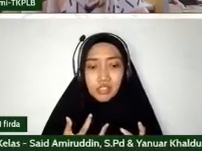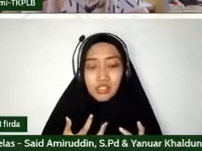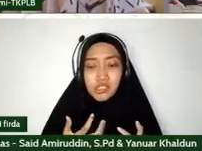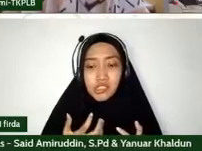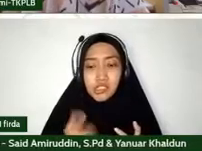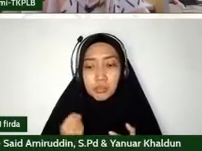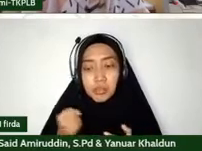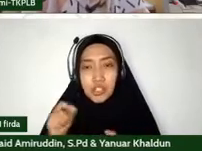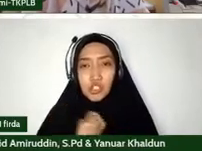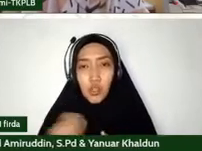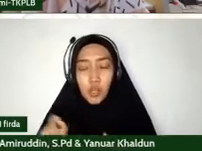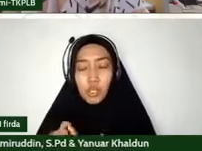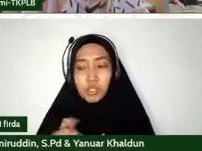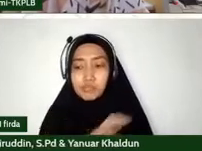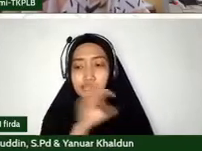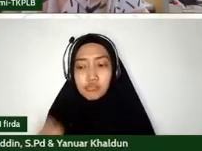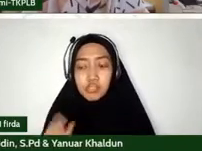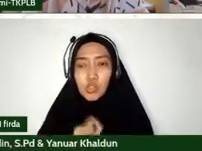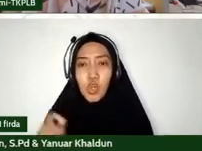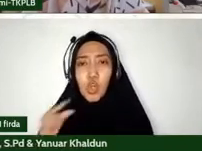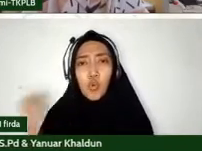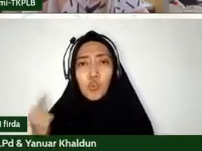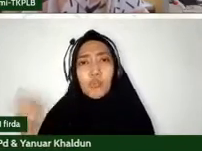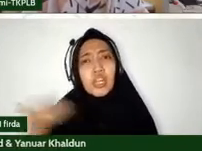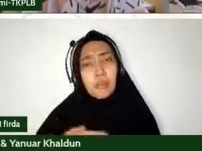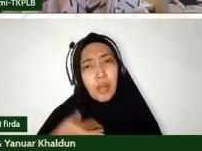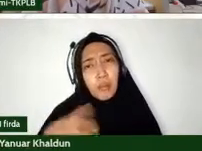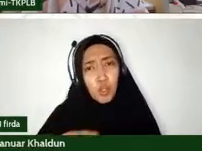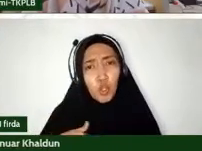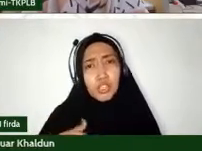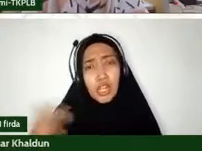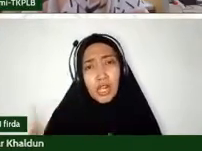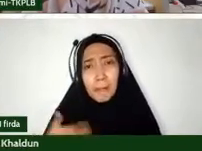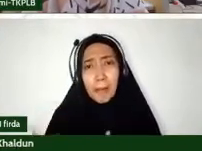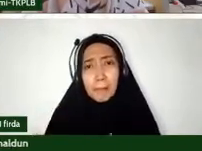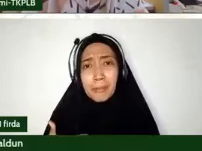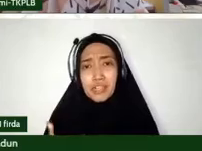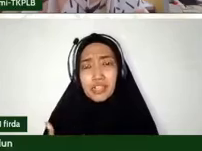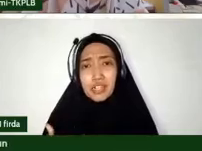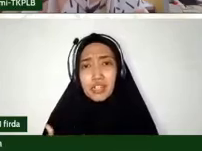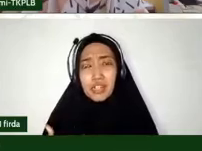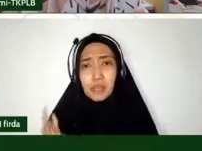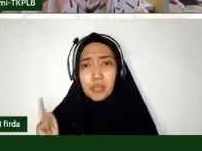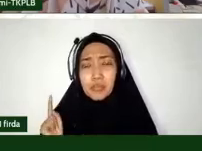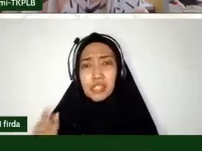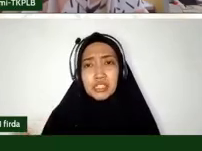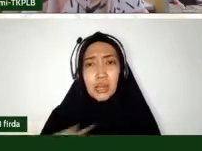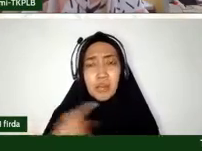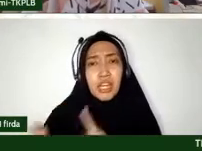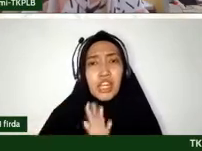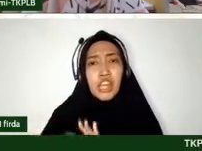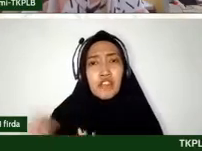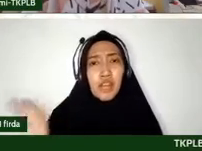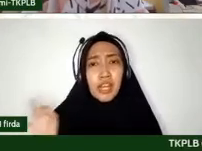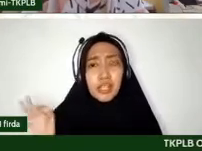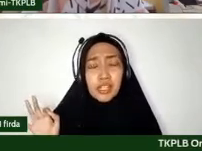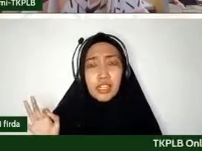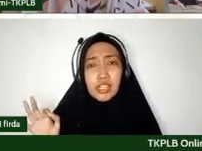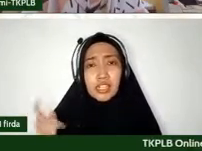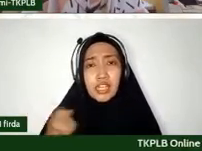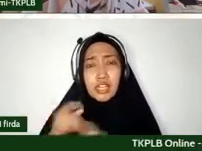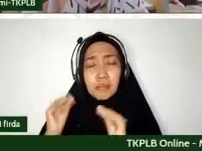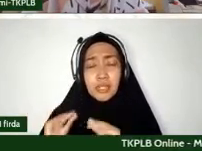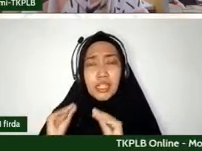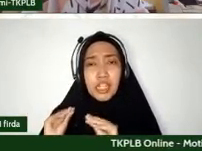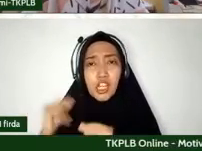sekolah umum itu menerima gitu. Kalau menurut saya sih kan dia ada terlalu menimbulkan dampak negatif begitu. Kan dari pendidikan yang